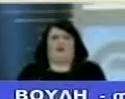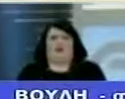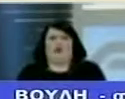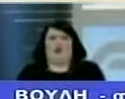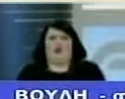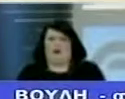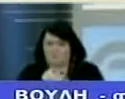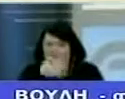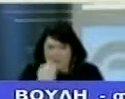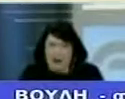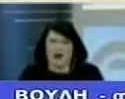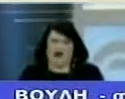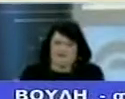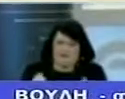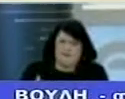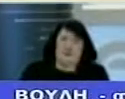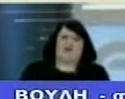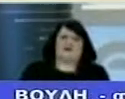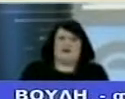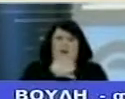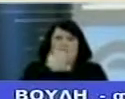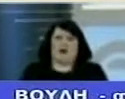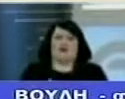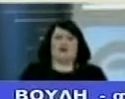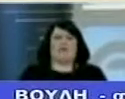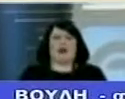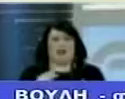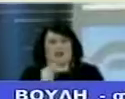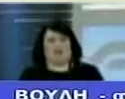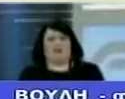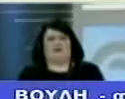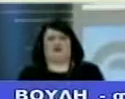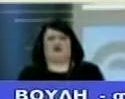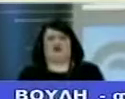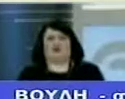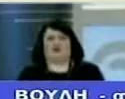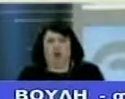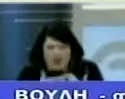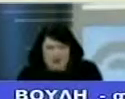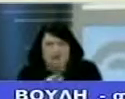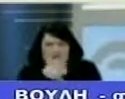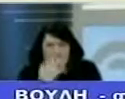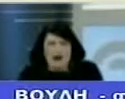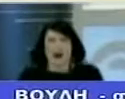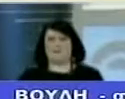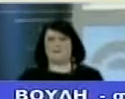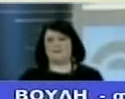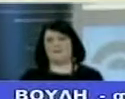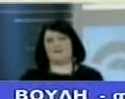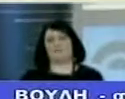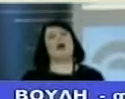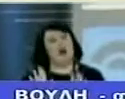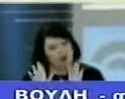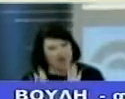ήδη έχει δηλώσει με πολλές δηλώσεις δημοσίως ότι θα τα κάνει. Ας